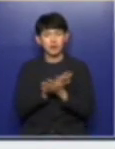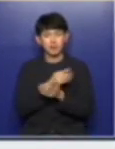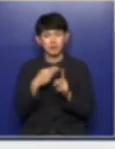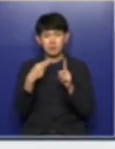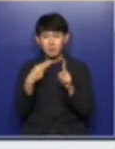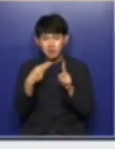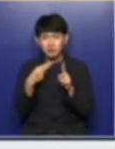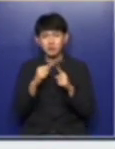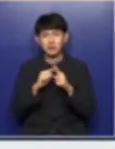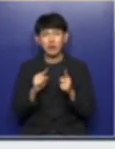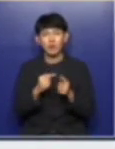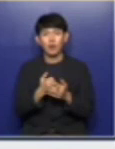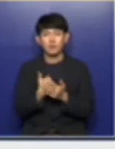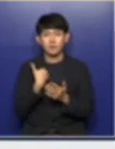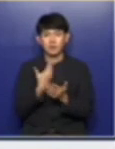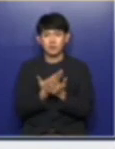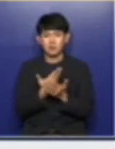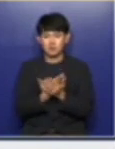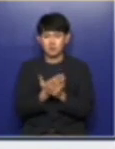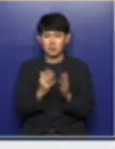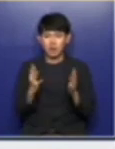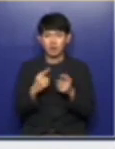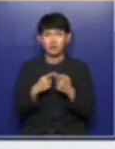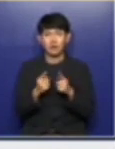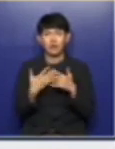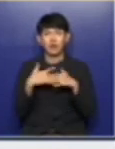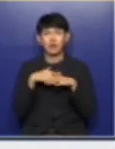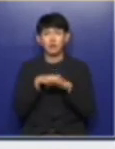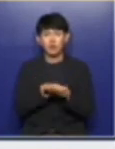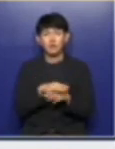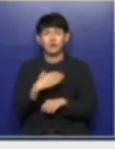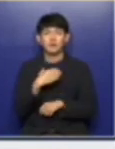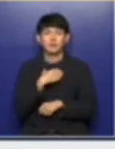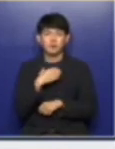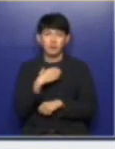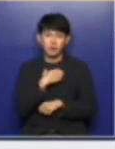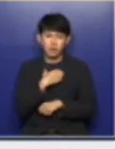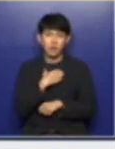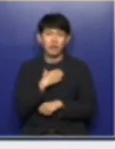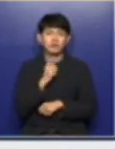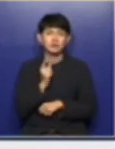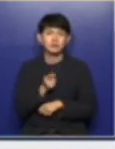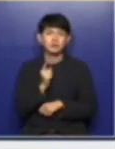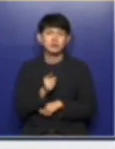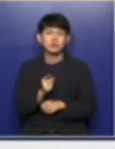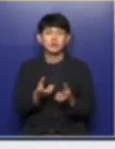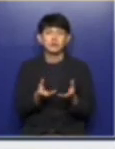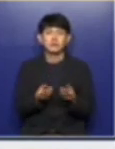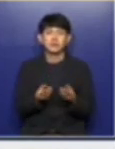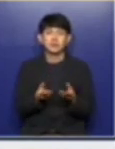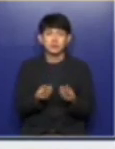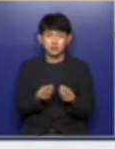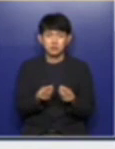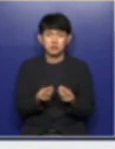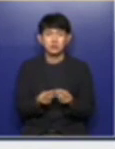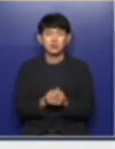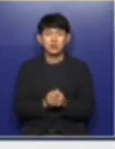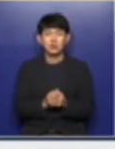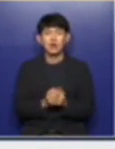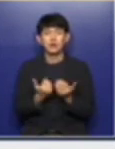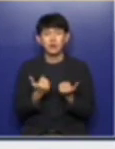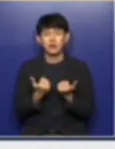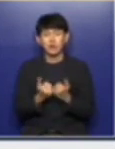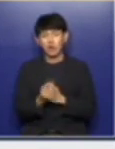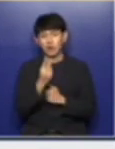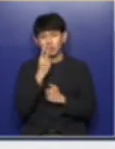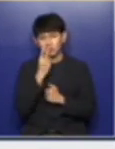อะแต่ประเด็นหนึ่งการมีส่วนร่วมเรื่องความต้องการที่จริงแท้จริงของพื้นที่เนี่ยเมื่อเราจ